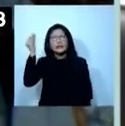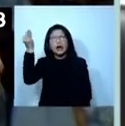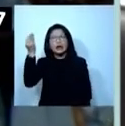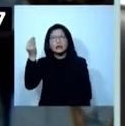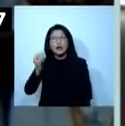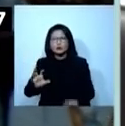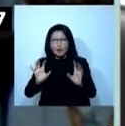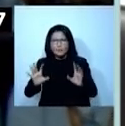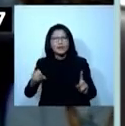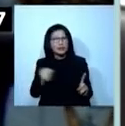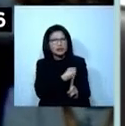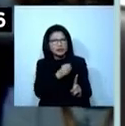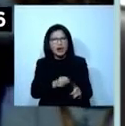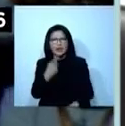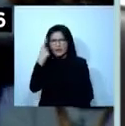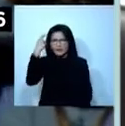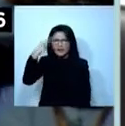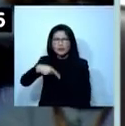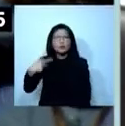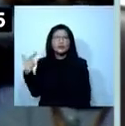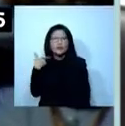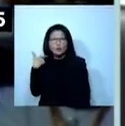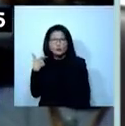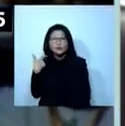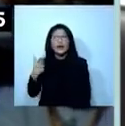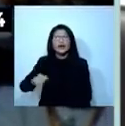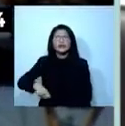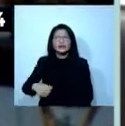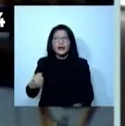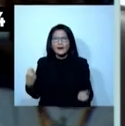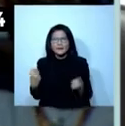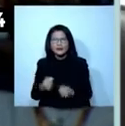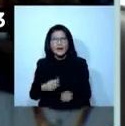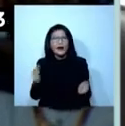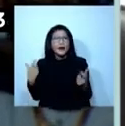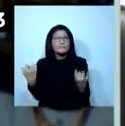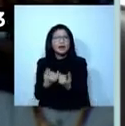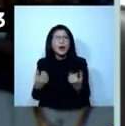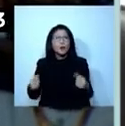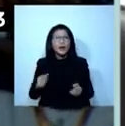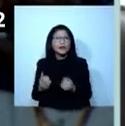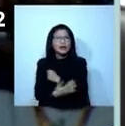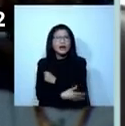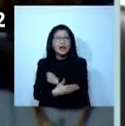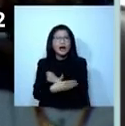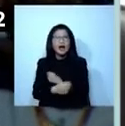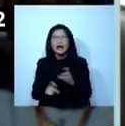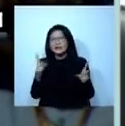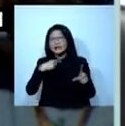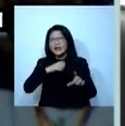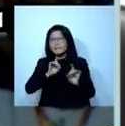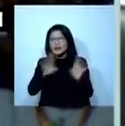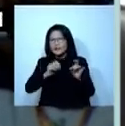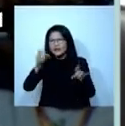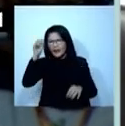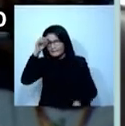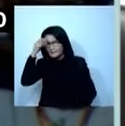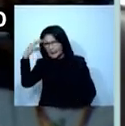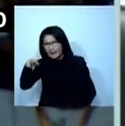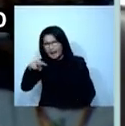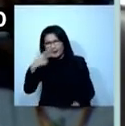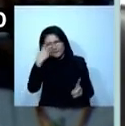oleh tamper mental yang kemudian pada akhirnya tidak mampu menjelaskan secara runut apa yang menjadi posisi dari